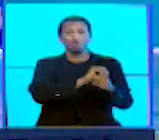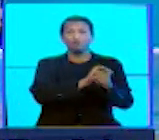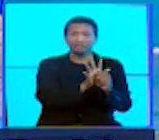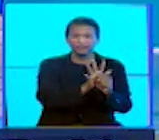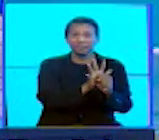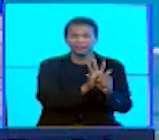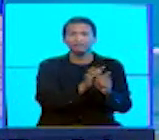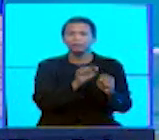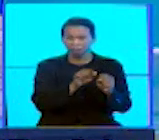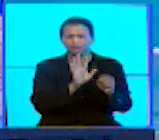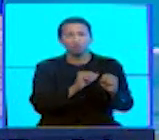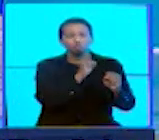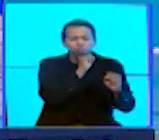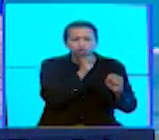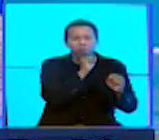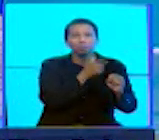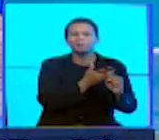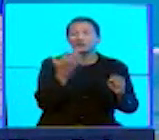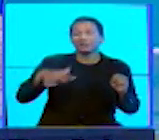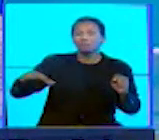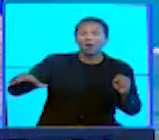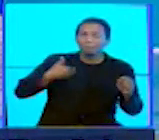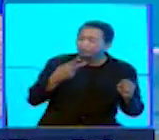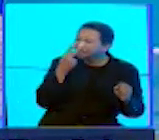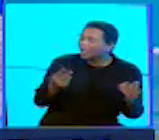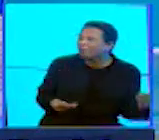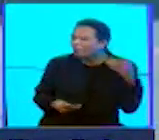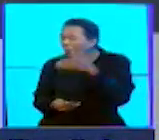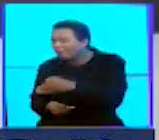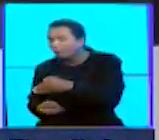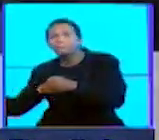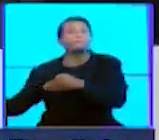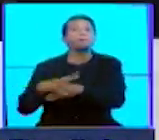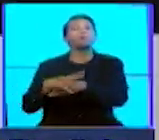diperbolehkan ditunggu dan dijenguk keluarga.